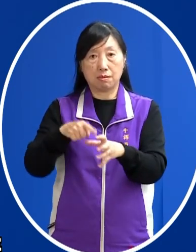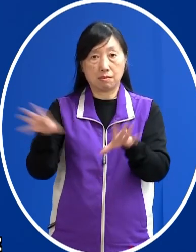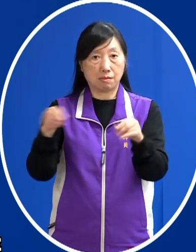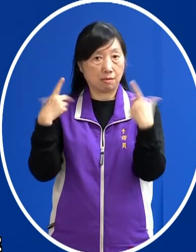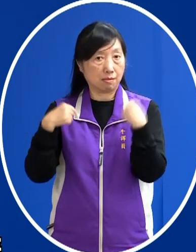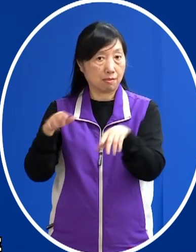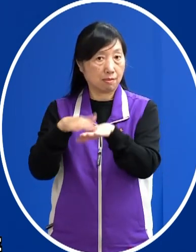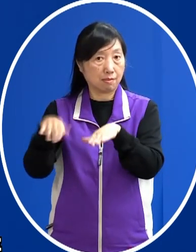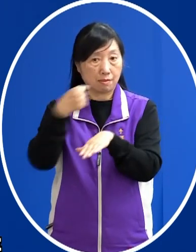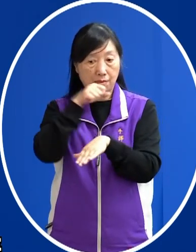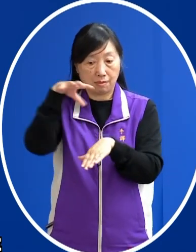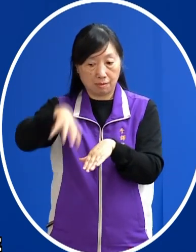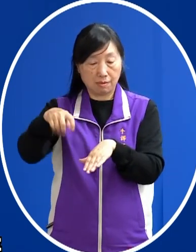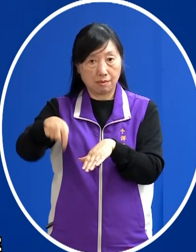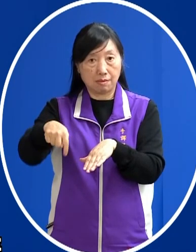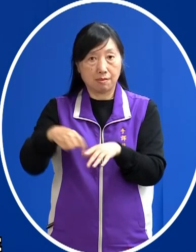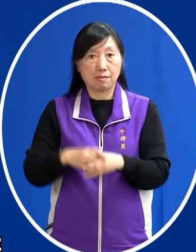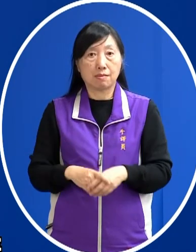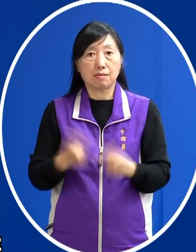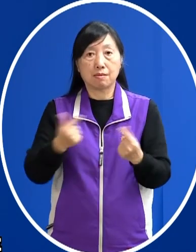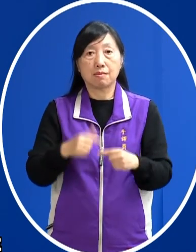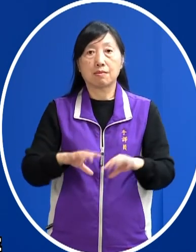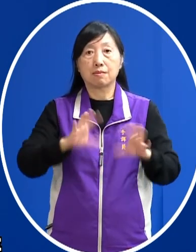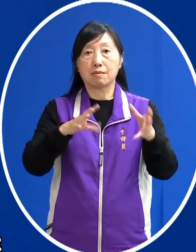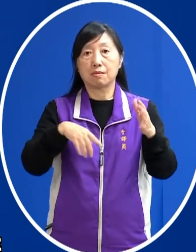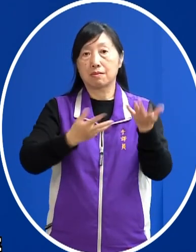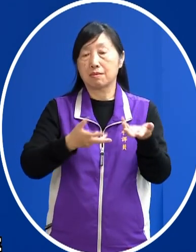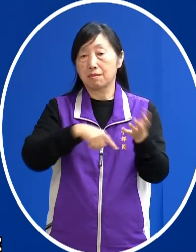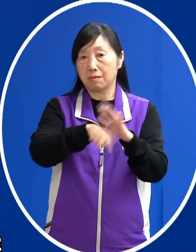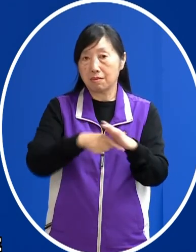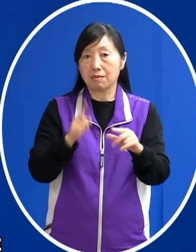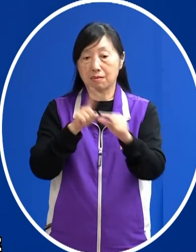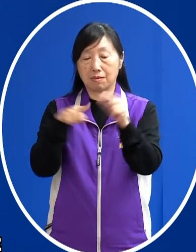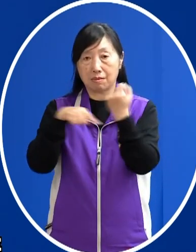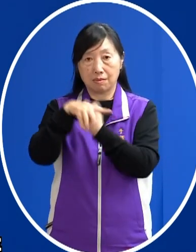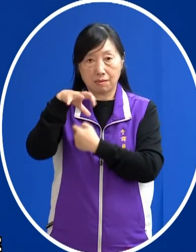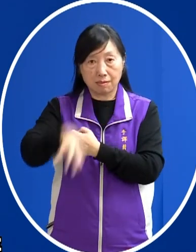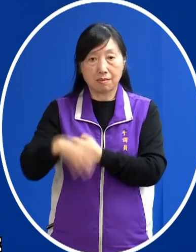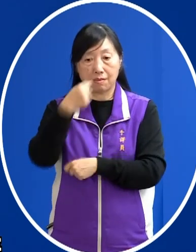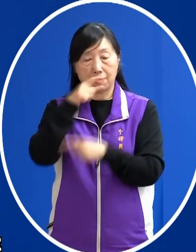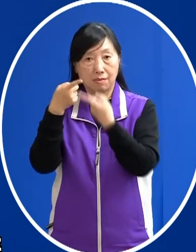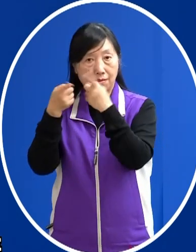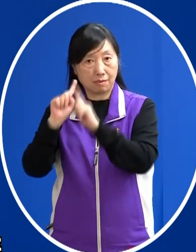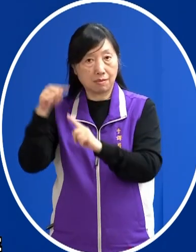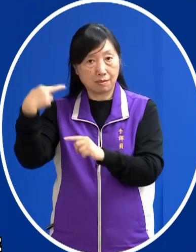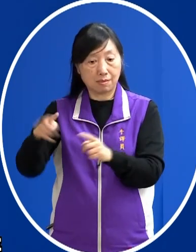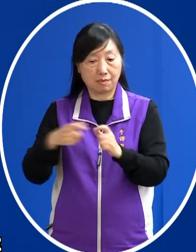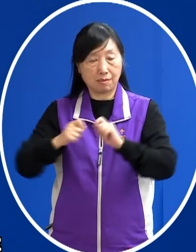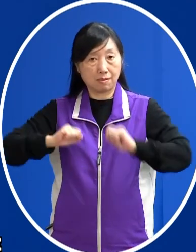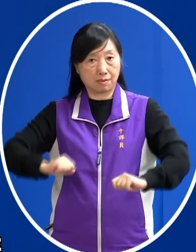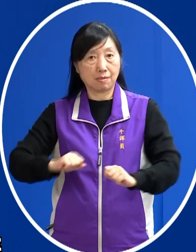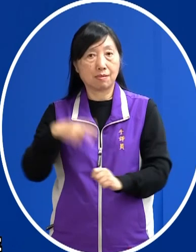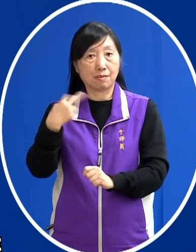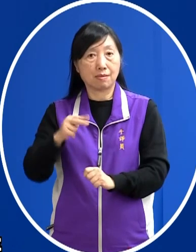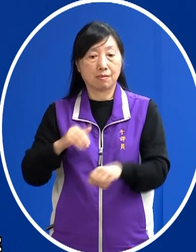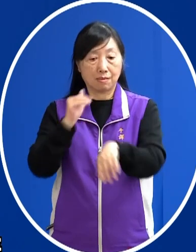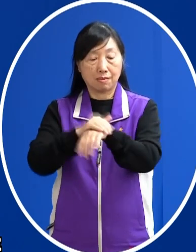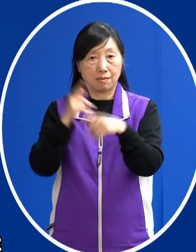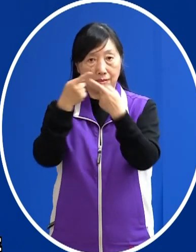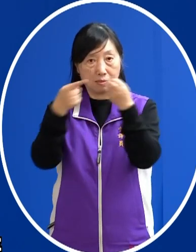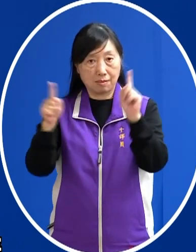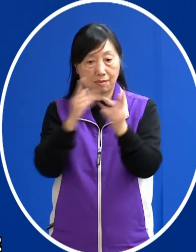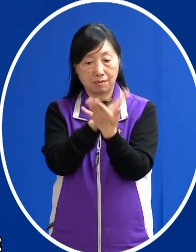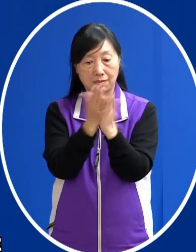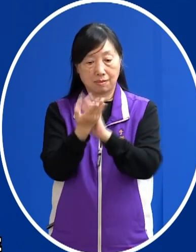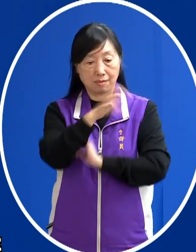源平台就包括国医院、包括中研院、包括台大、包括长庚、包括成大这几